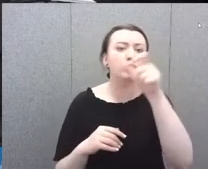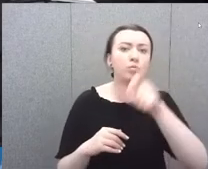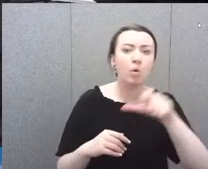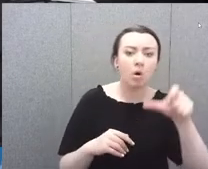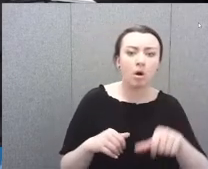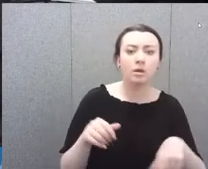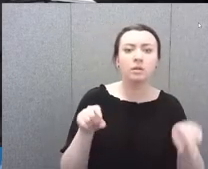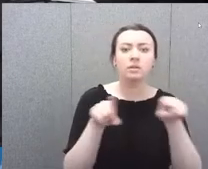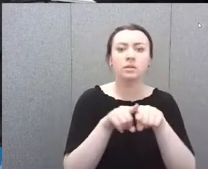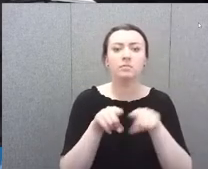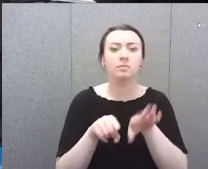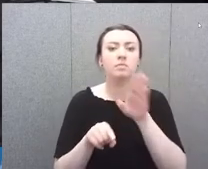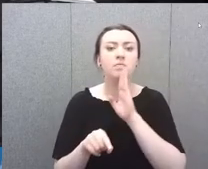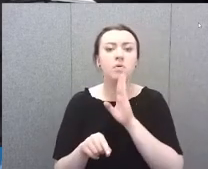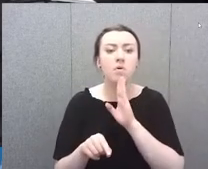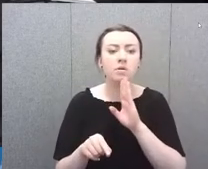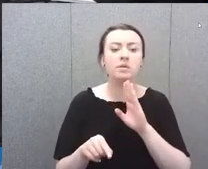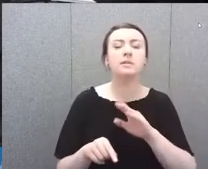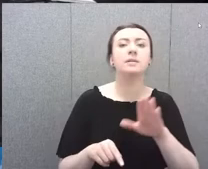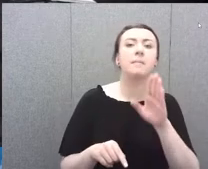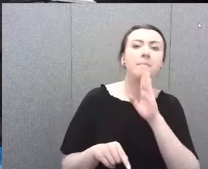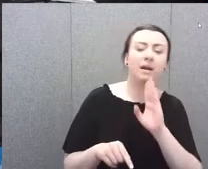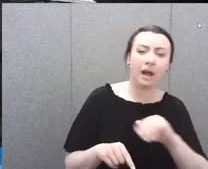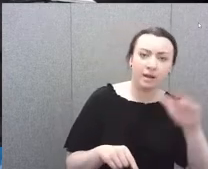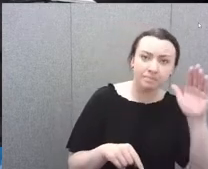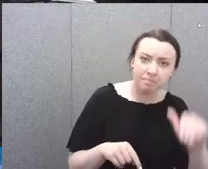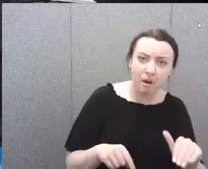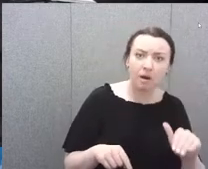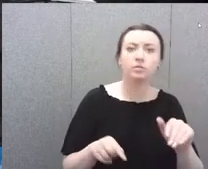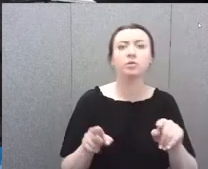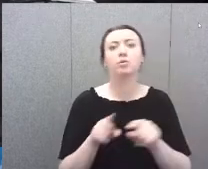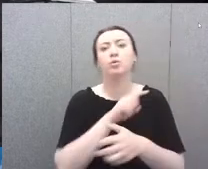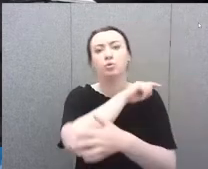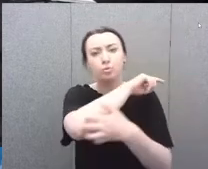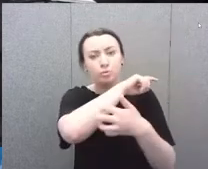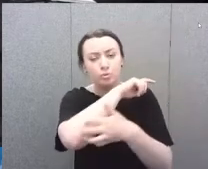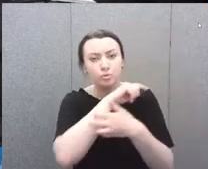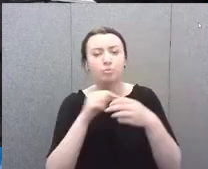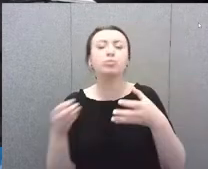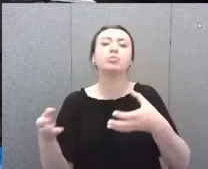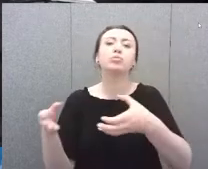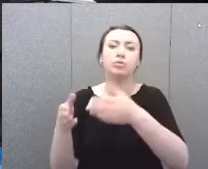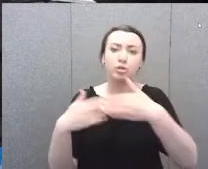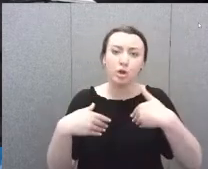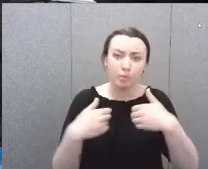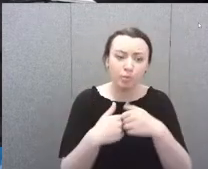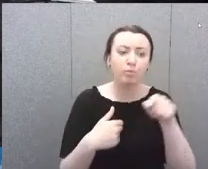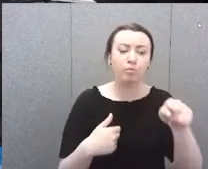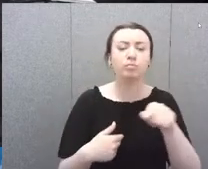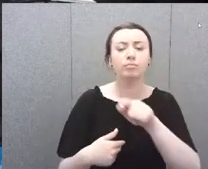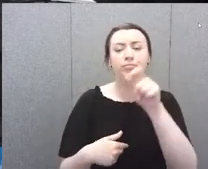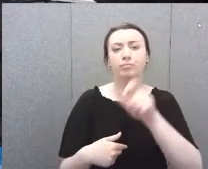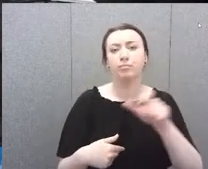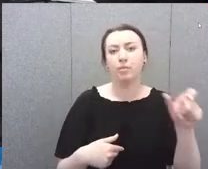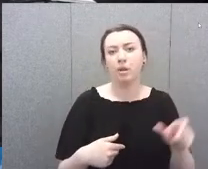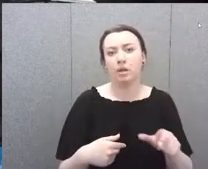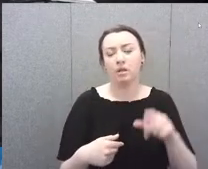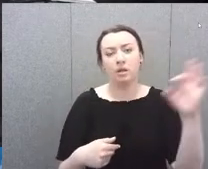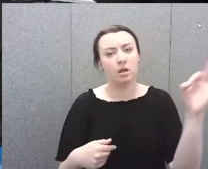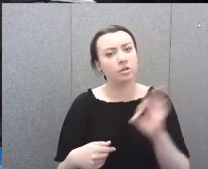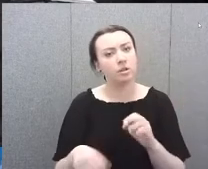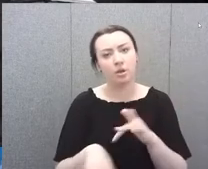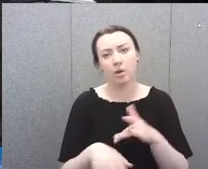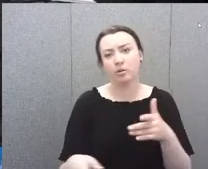чувствуют экономическое неравенство. И иногда, даже очень часто, это множественные формы